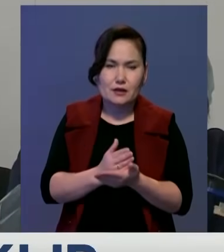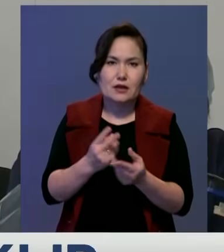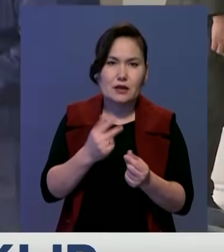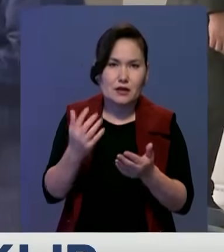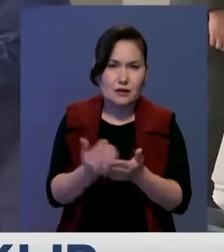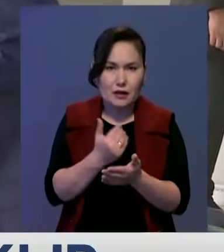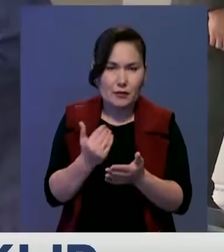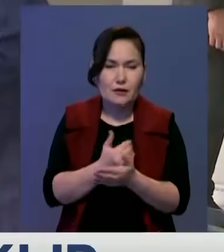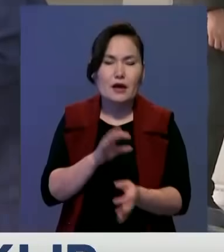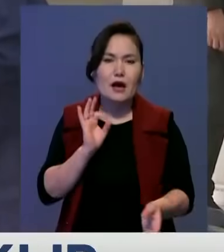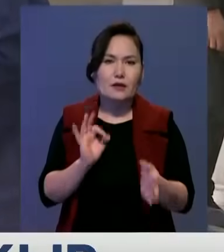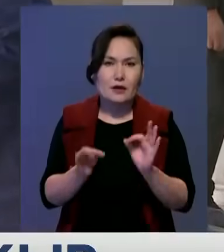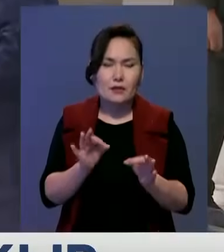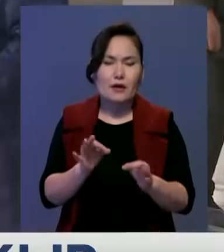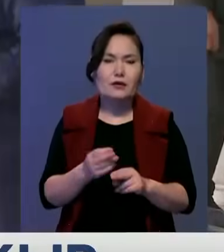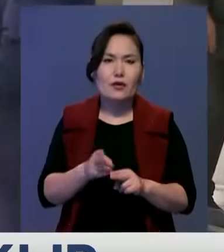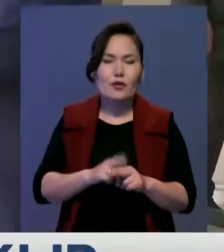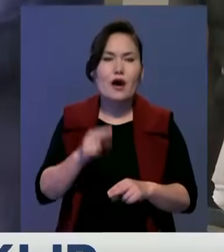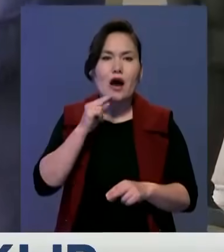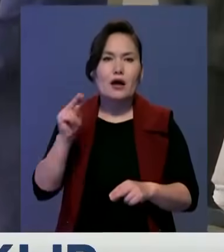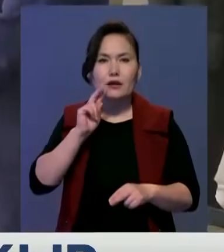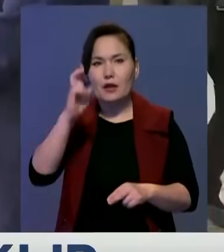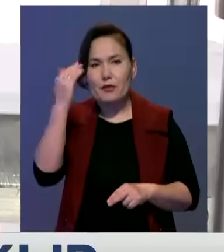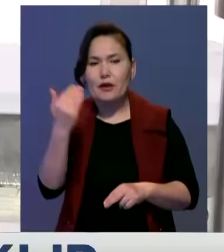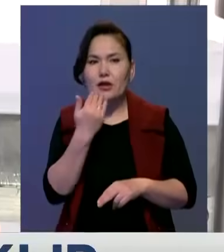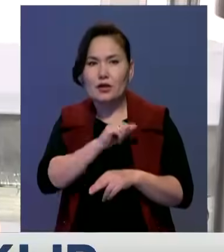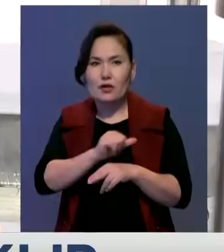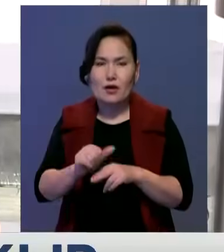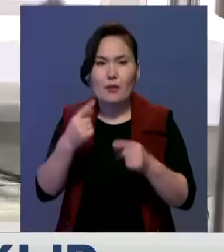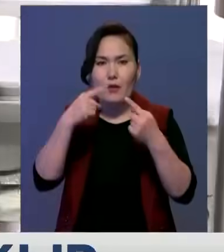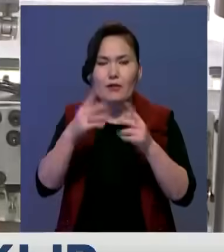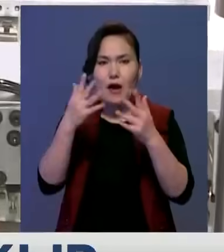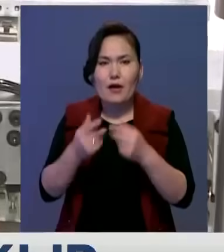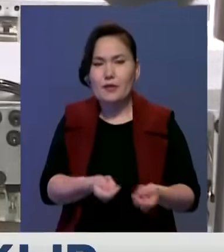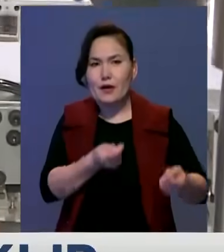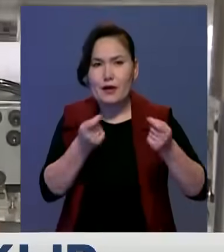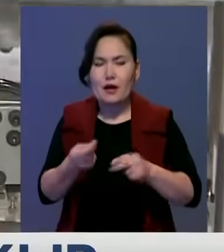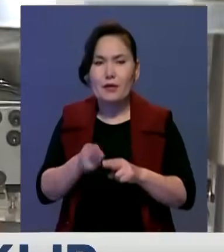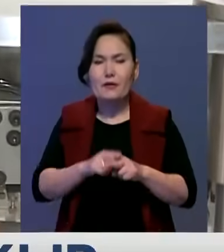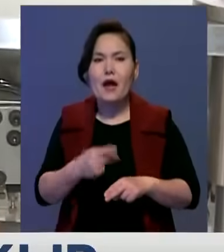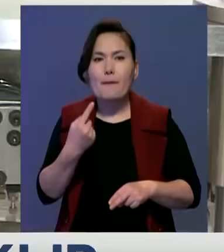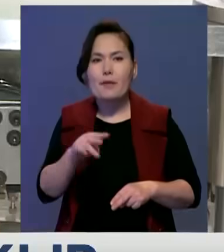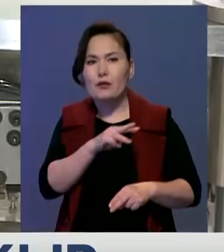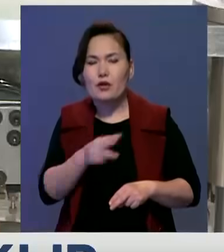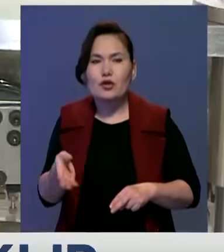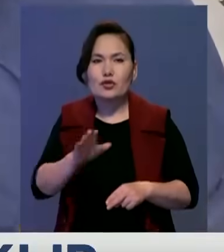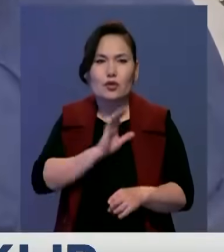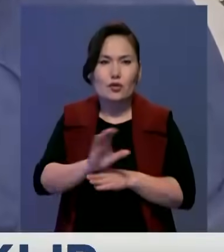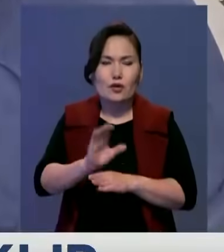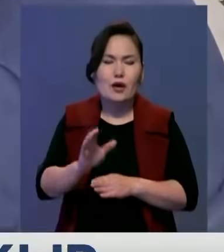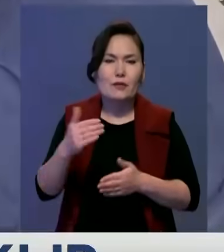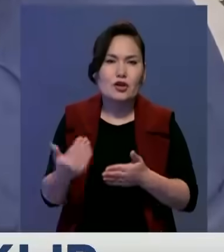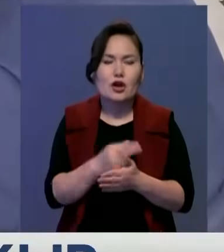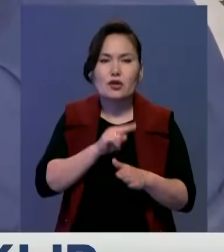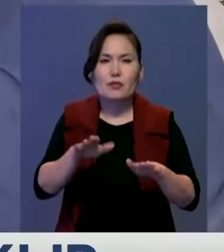осында үйленуім. Башлық жақындағы Қытайда мынандай құрылғы сатып әкелген. Алдағы уақытта айлық өнімді 1 миллионға жеткізу жоспары бар. Нәтижесінде жаңа